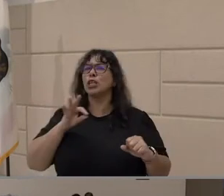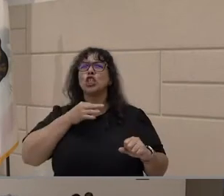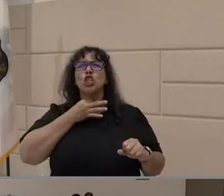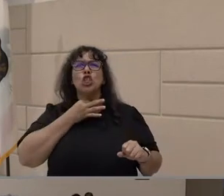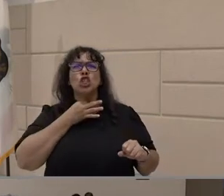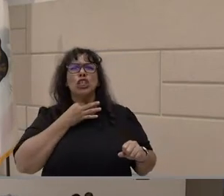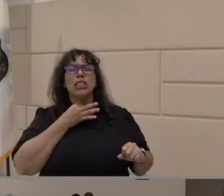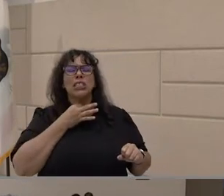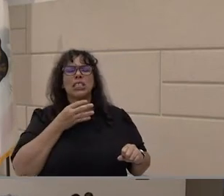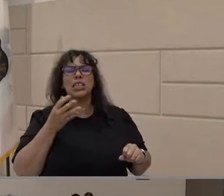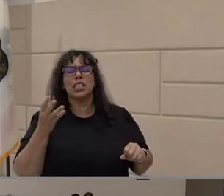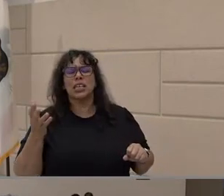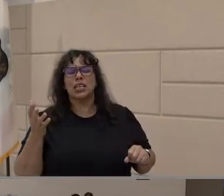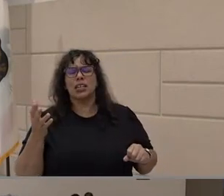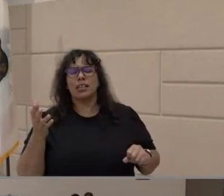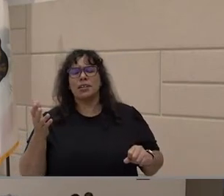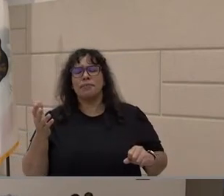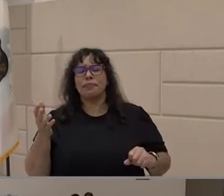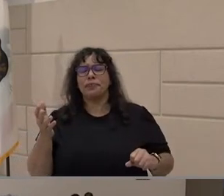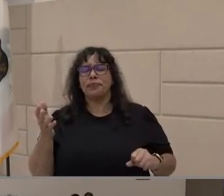ខ្ញុំគាត់នឹងឆ្ងល់បន្តិច